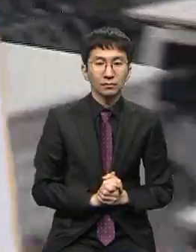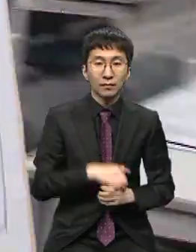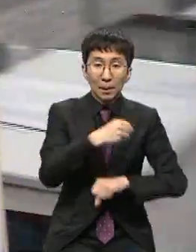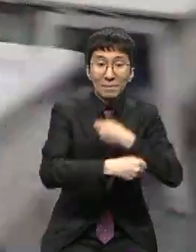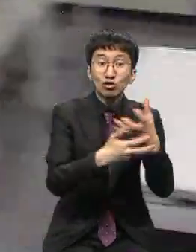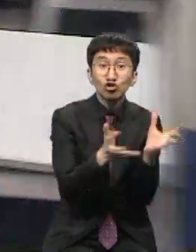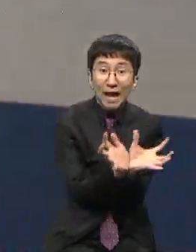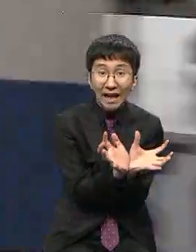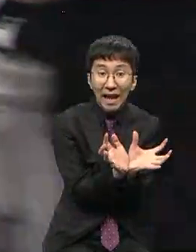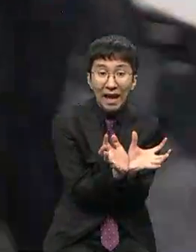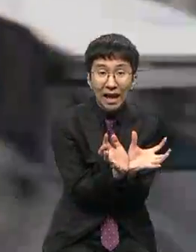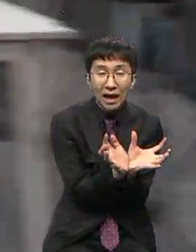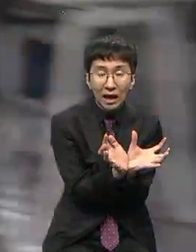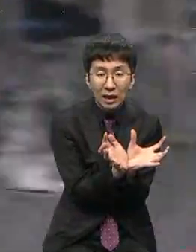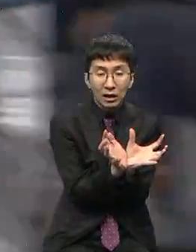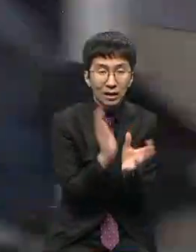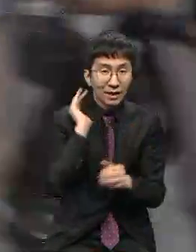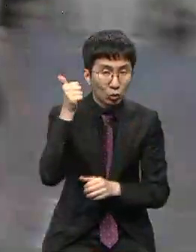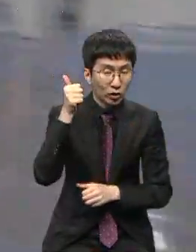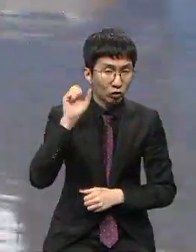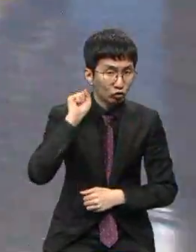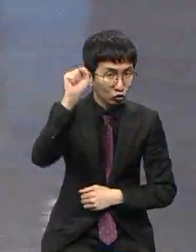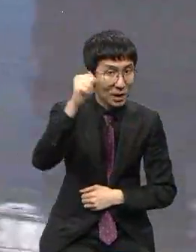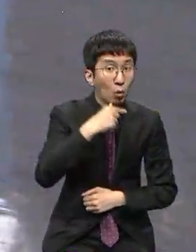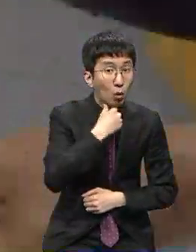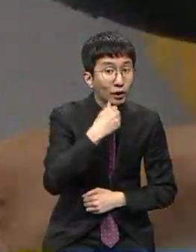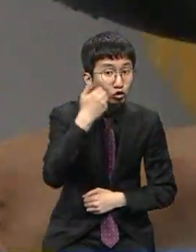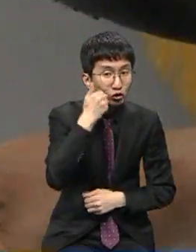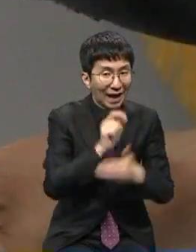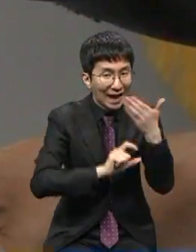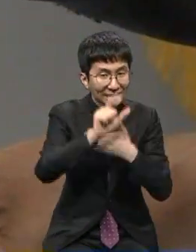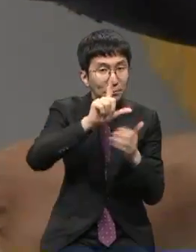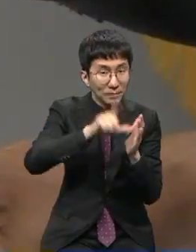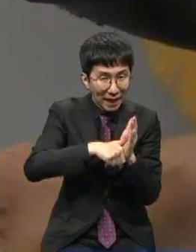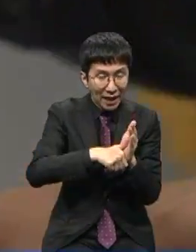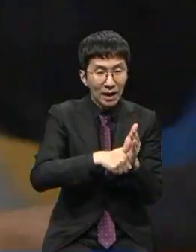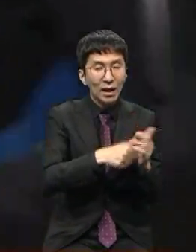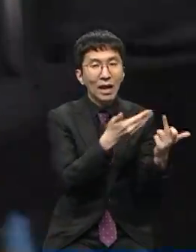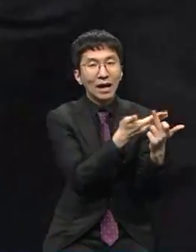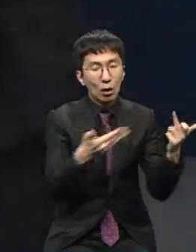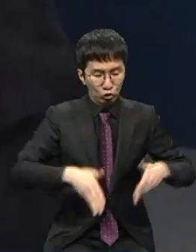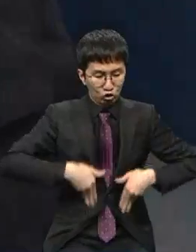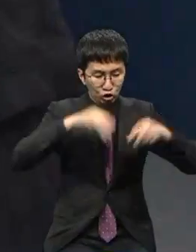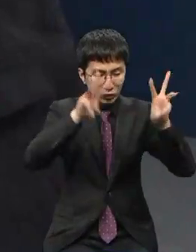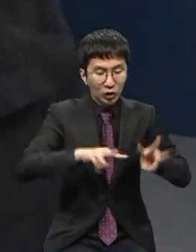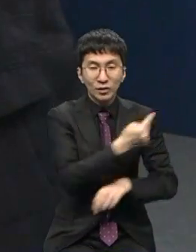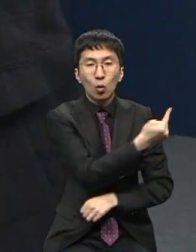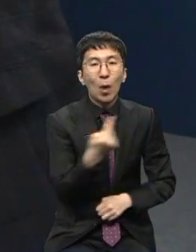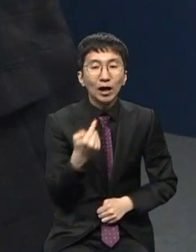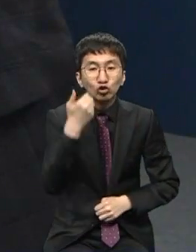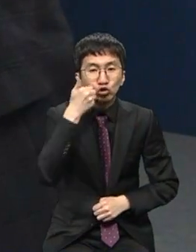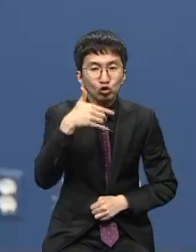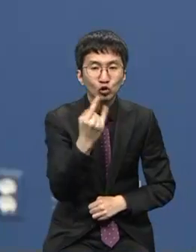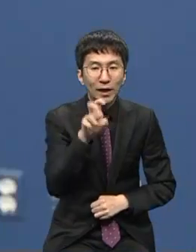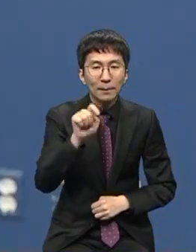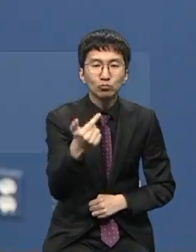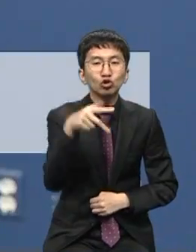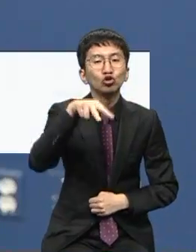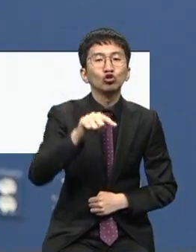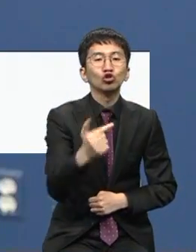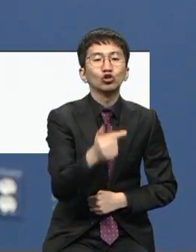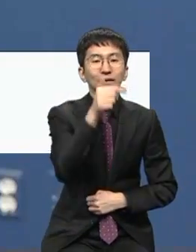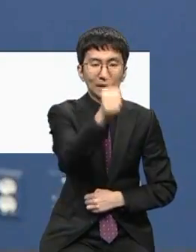민주당의 첫 대선 경선 후보 등록자는 아침 일찍 강원 춘천에서 달려온 최문순 강원지사입니다.